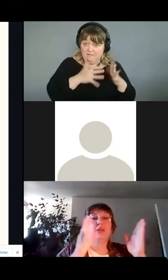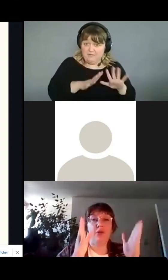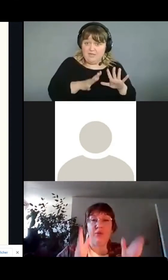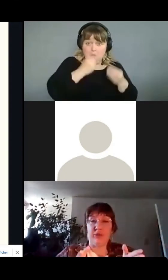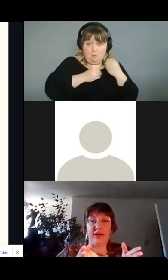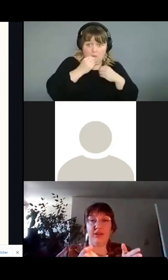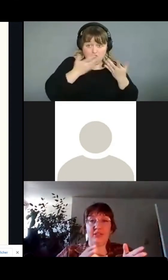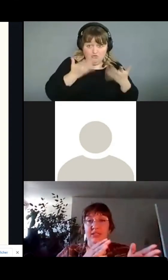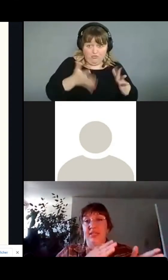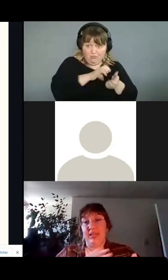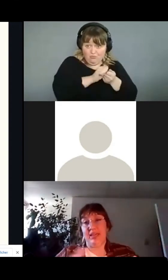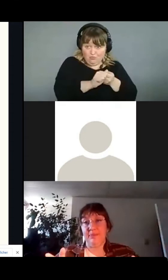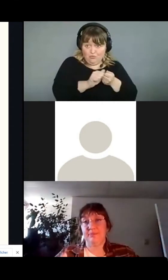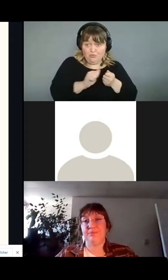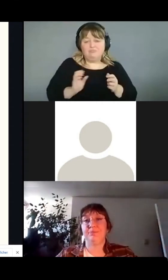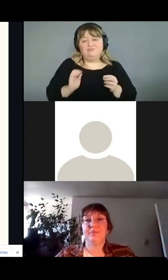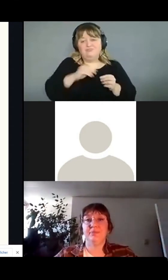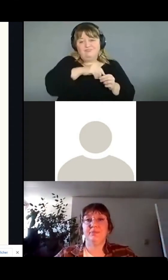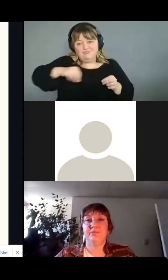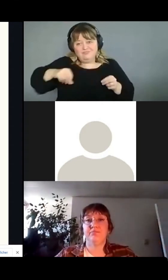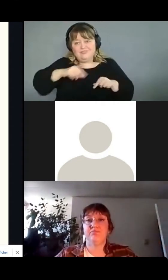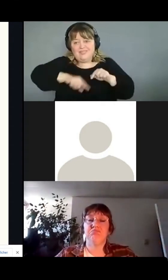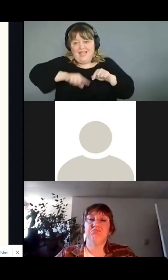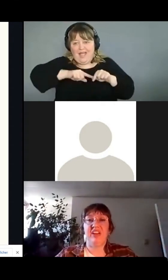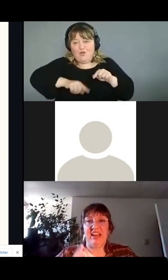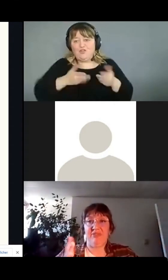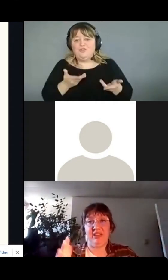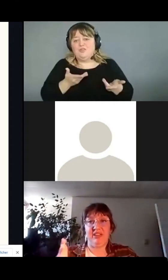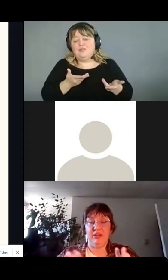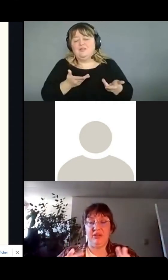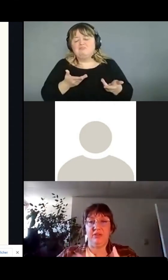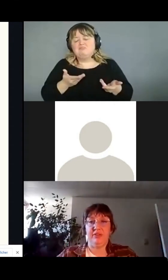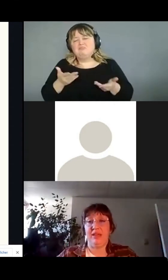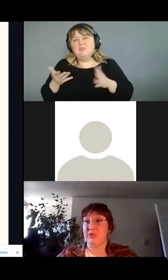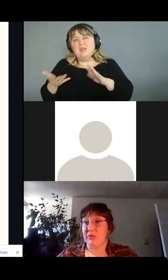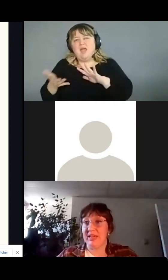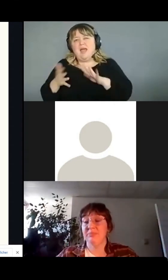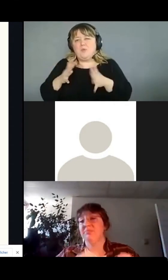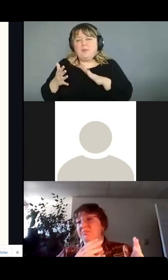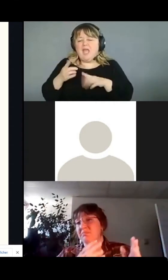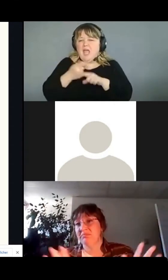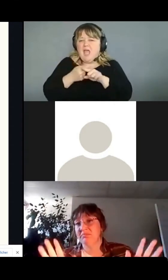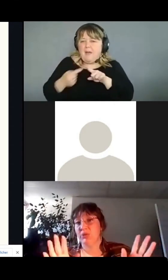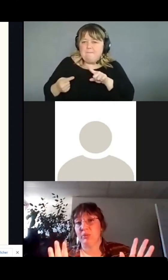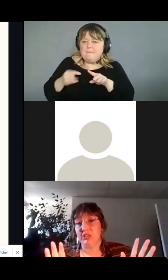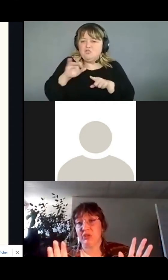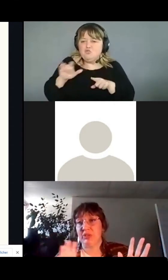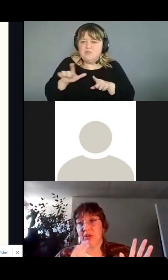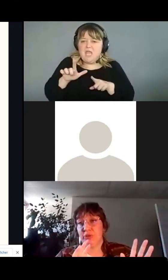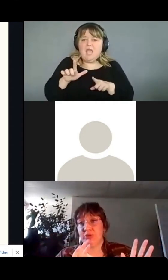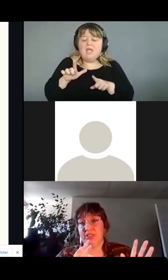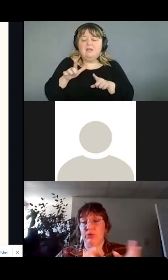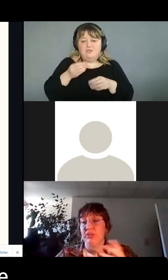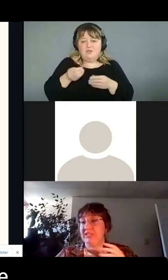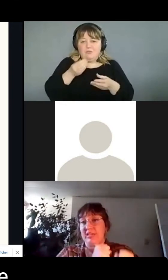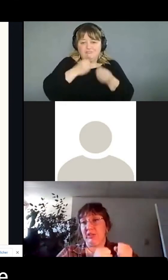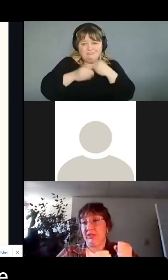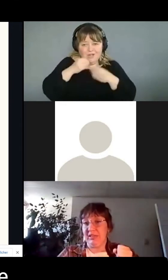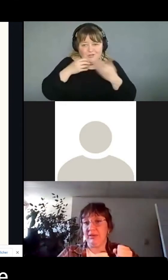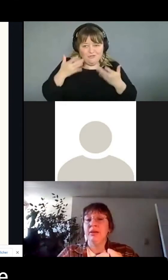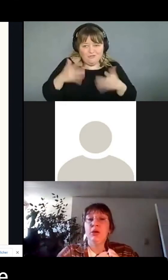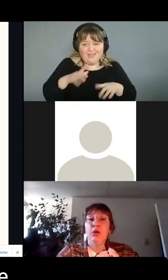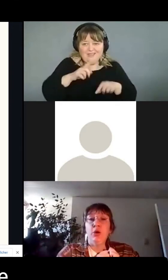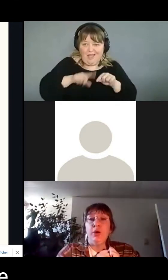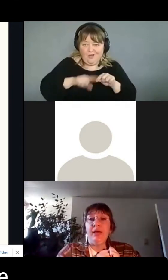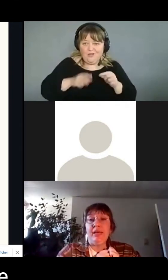mangés, on met nos carottes et vers la fin, vers la mi-juillet, on a mangé nos carottes aussi, on les a